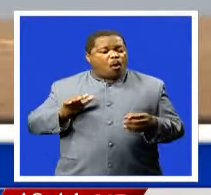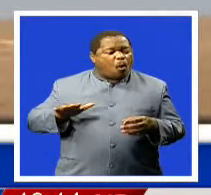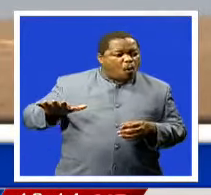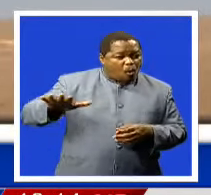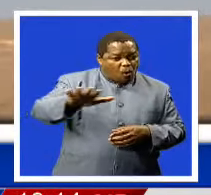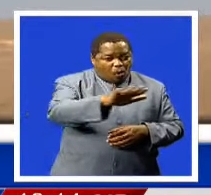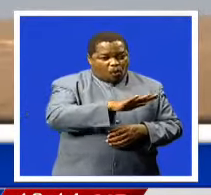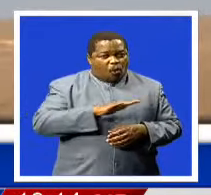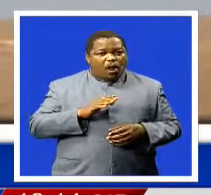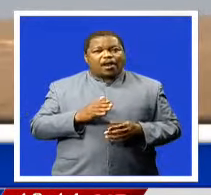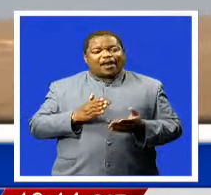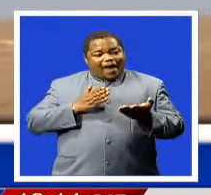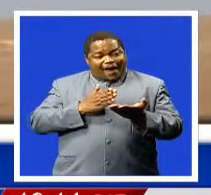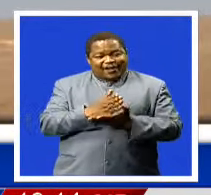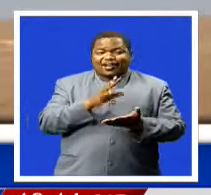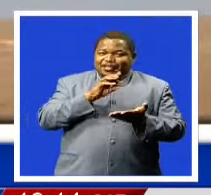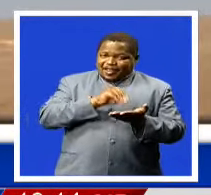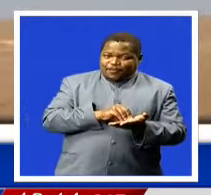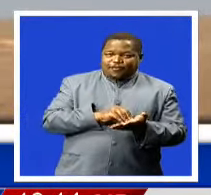lokwekuthi